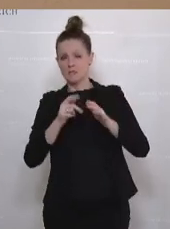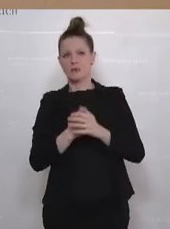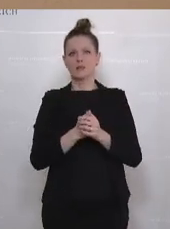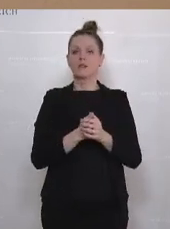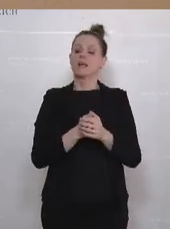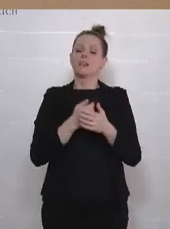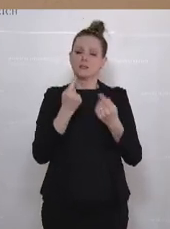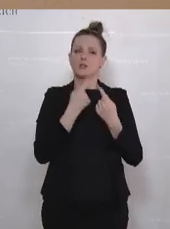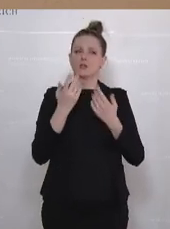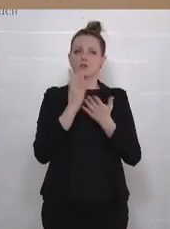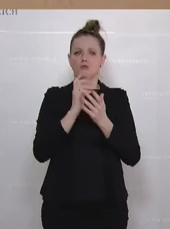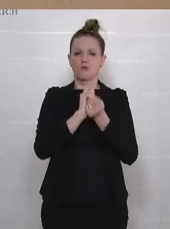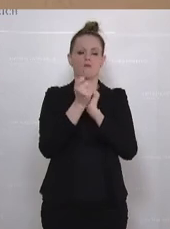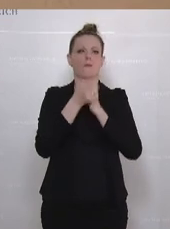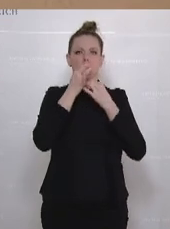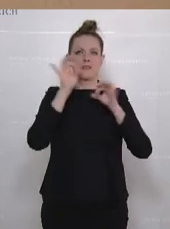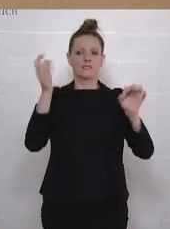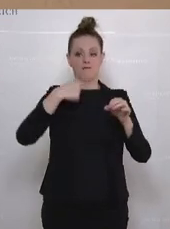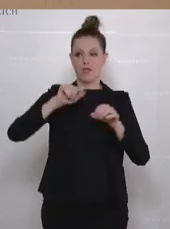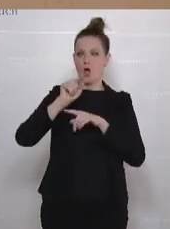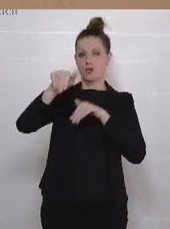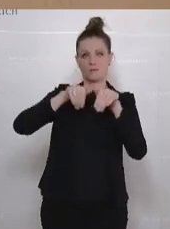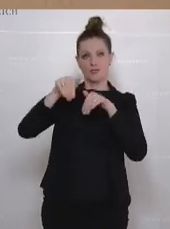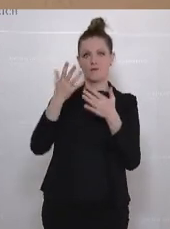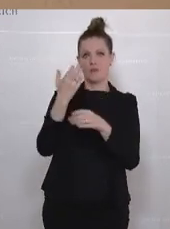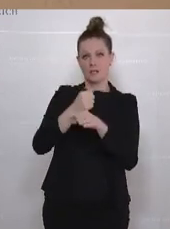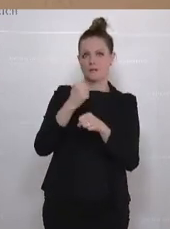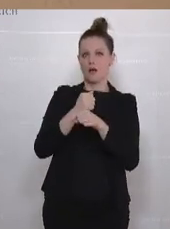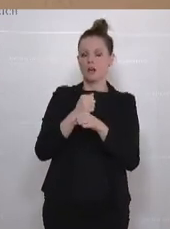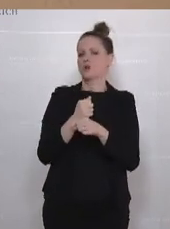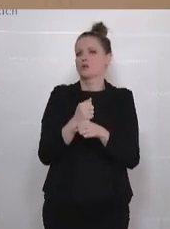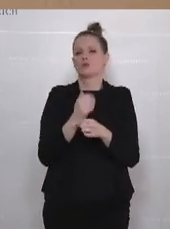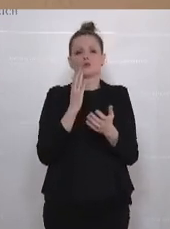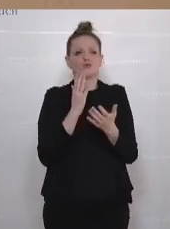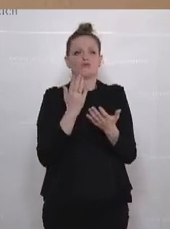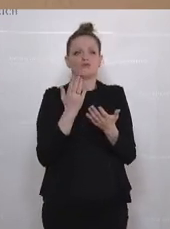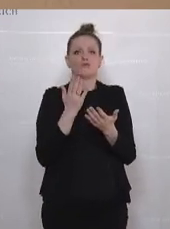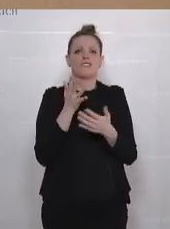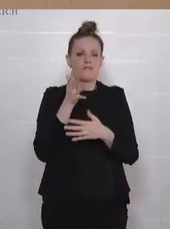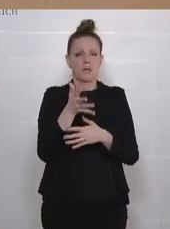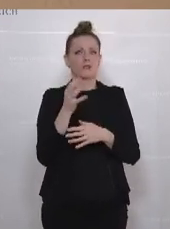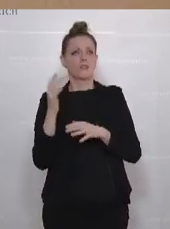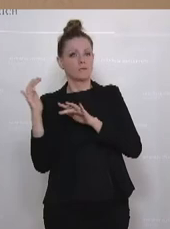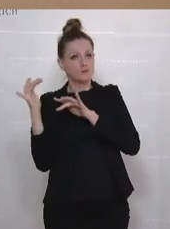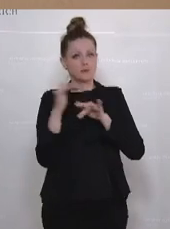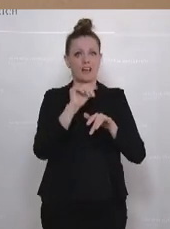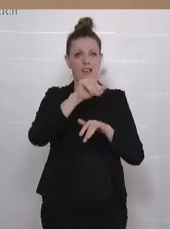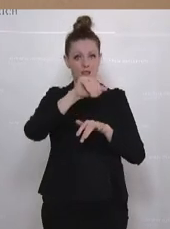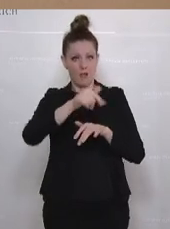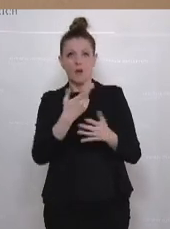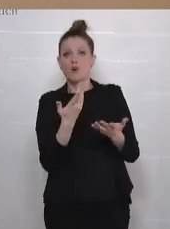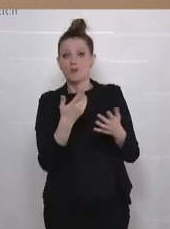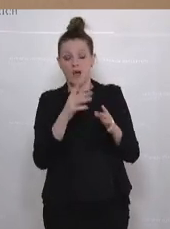eines versichern, was wir als Außenministerium machen in diesen Fällen und das haben wir auch gemacht, ist auf die ADA einzuwirken und das mit